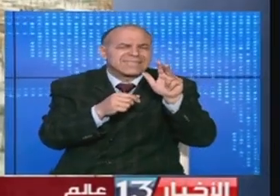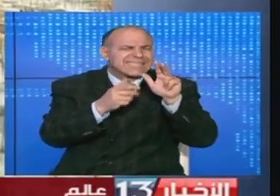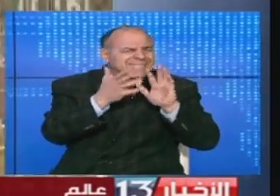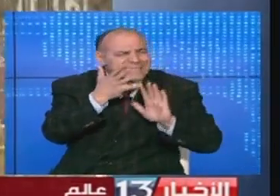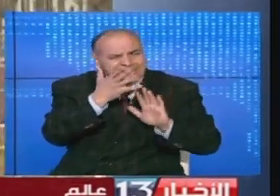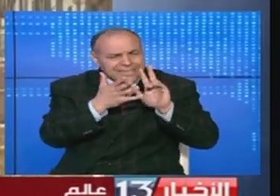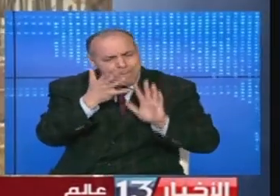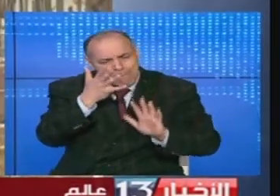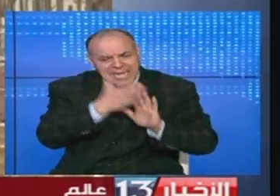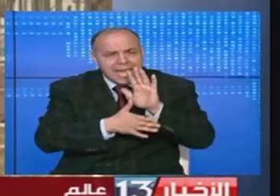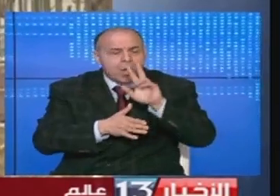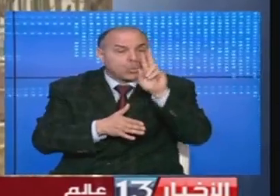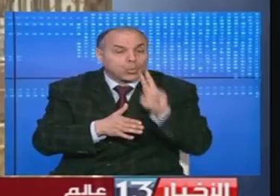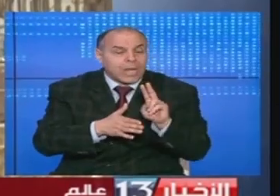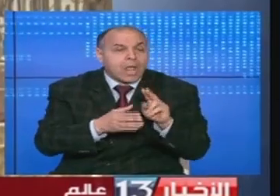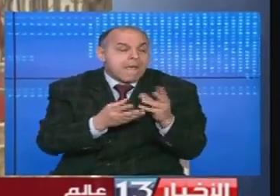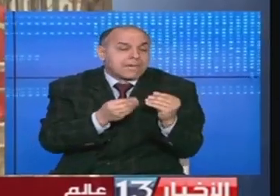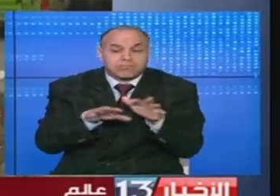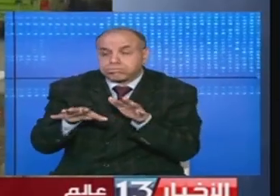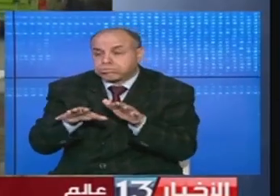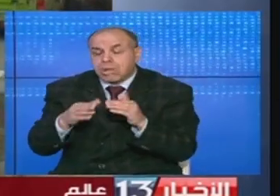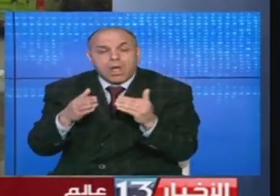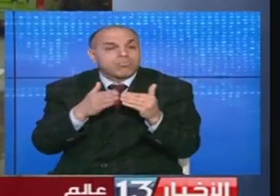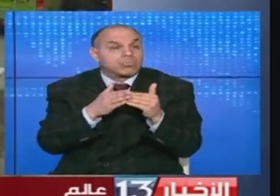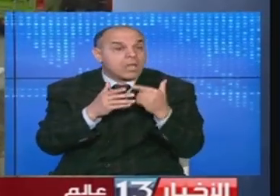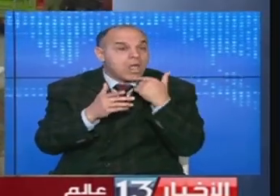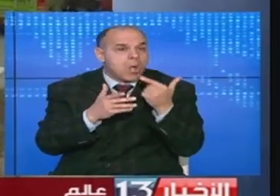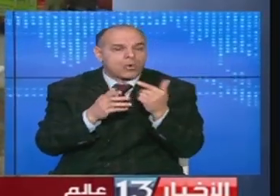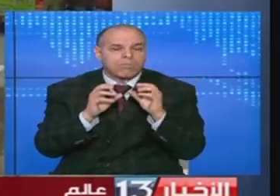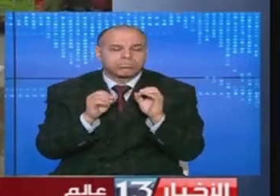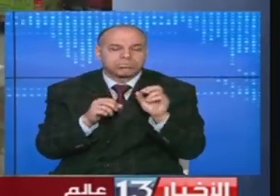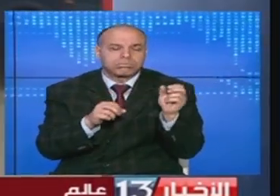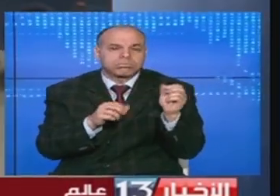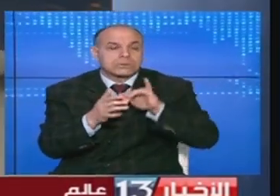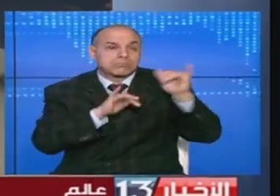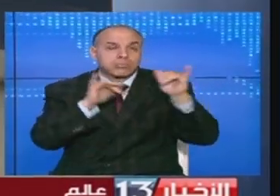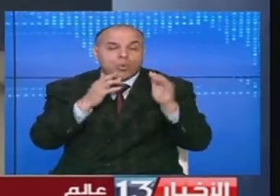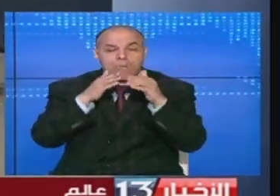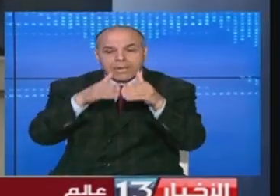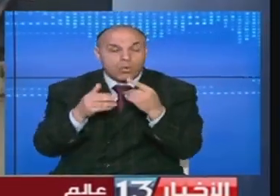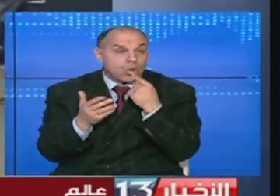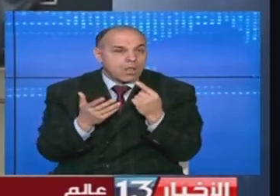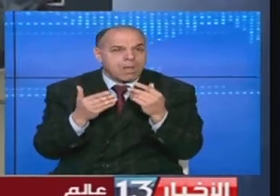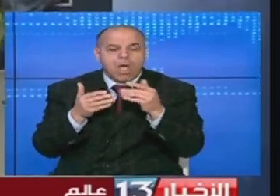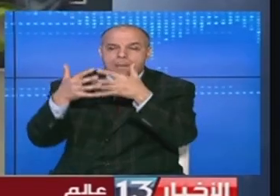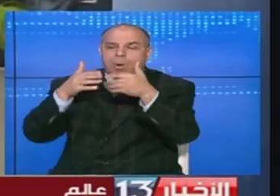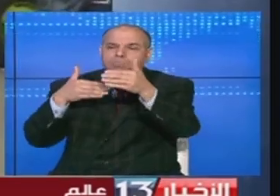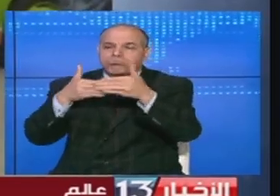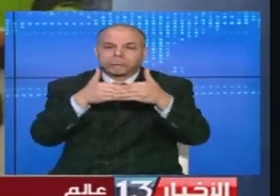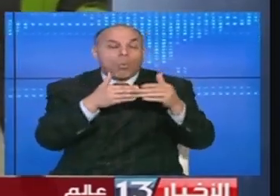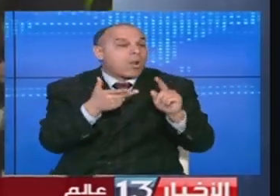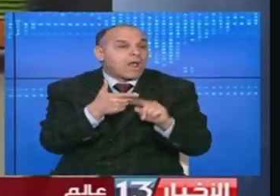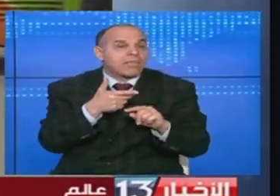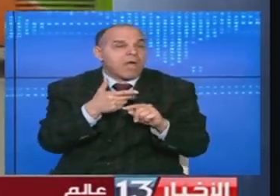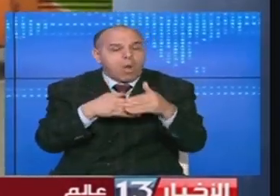تعززت بعد اتخاذ دول عديده تدابير احترازيه شملت تحديد تنقل الطائره والبواخر وبعد غلق الولايه المتحده الامريكيه